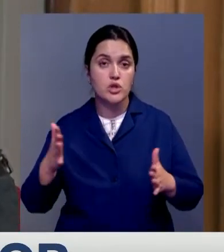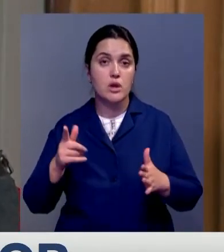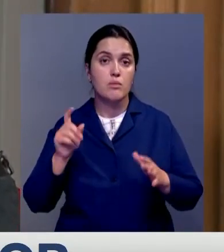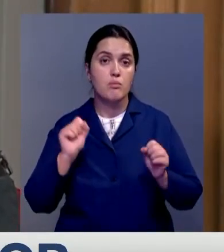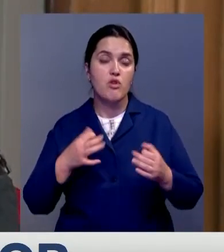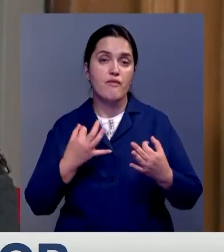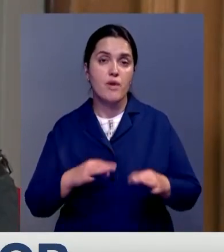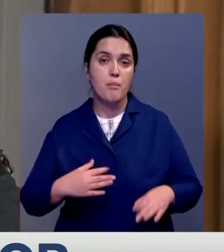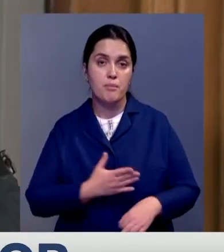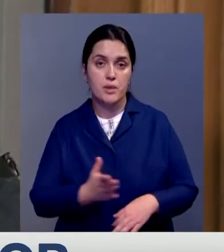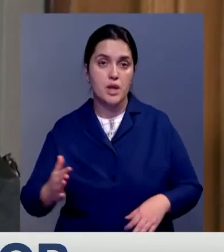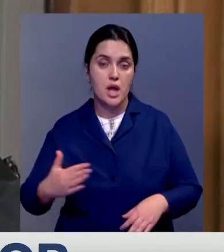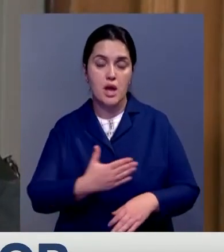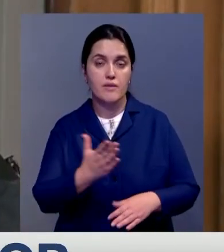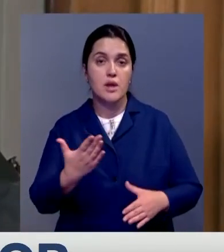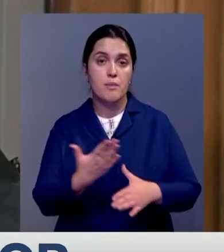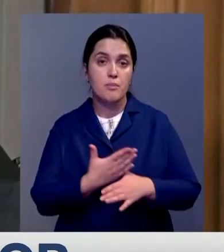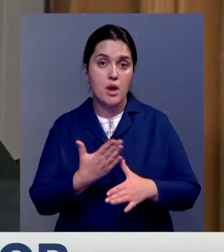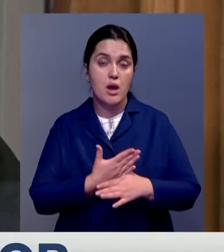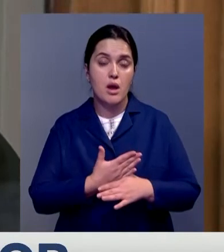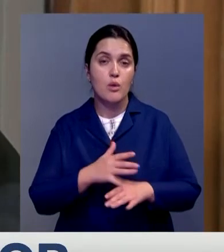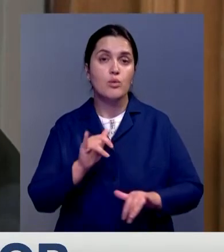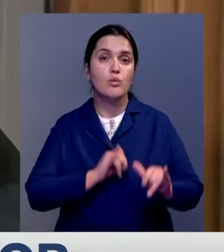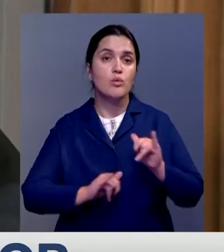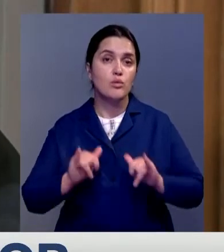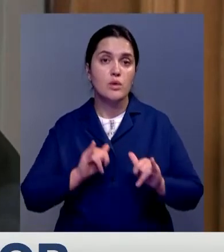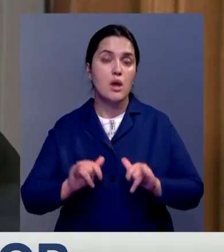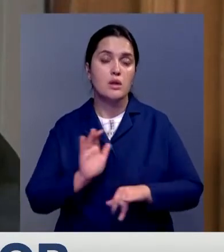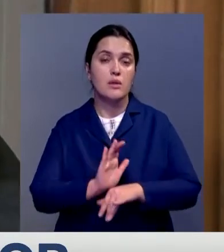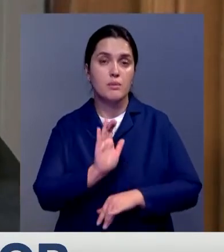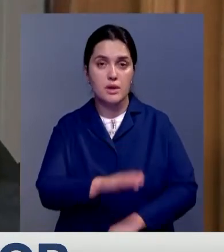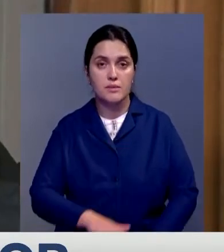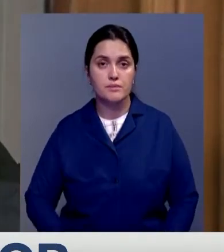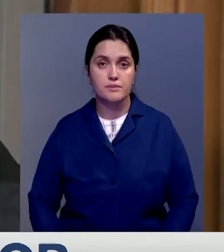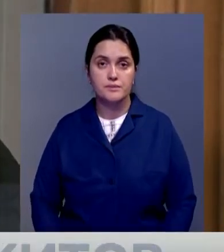смогут свободно плавать это поможет нам определить куда мы дальше их направим